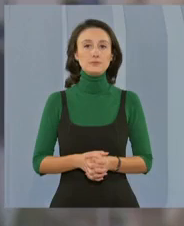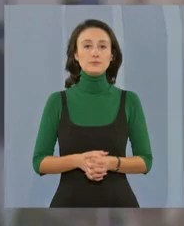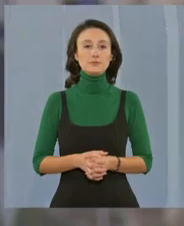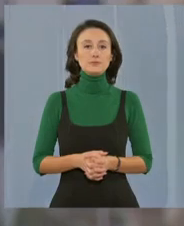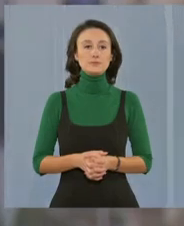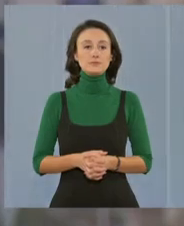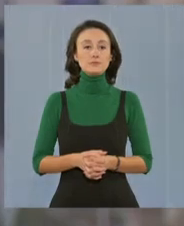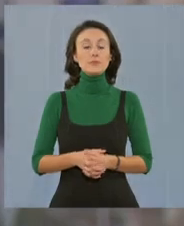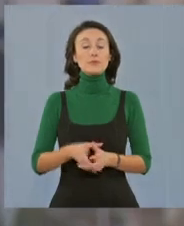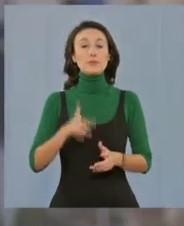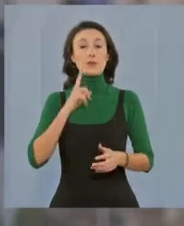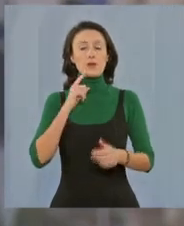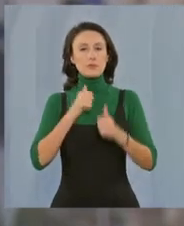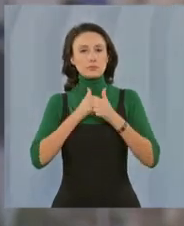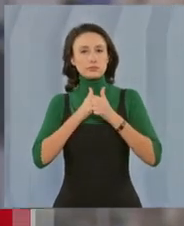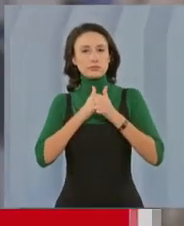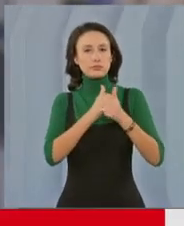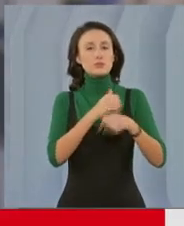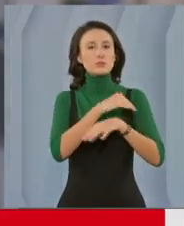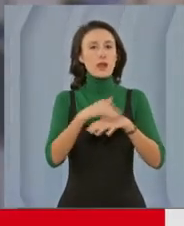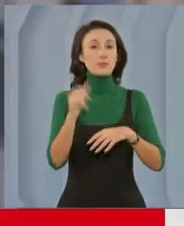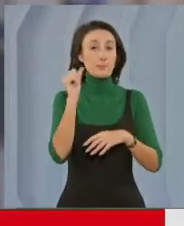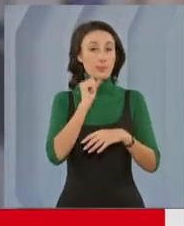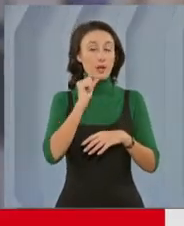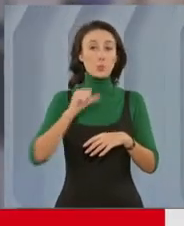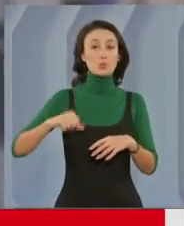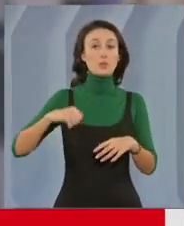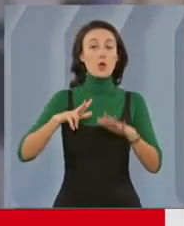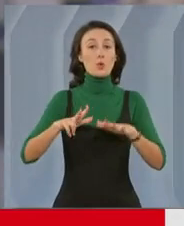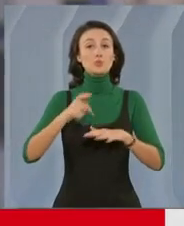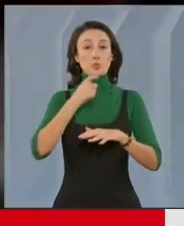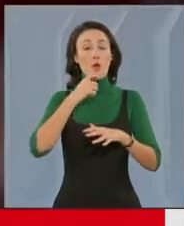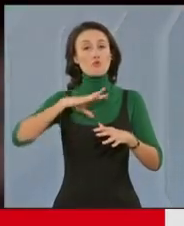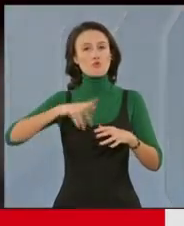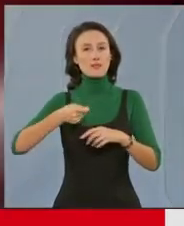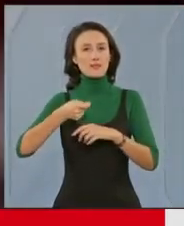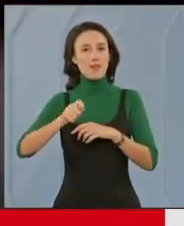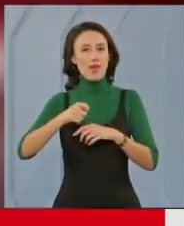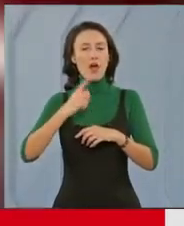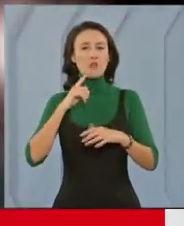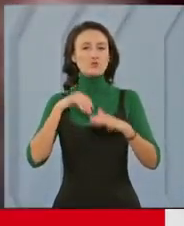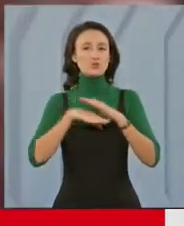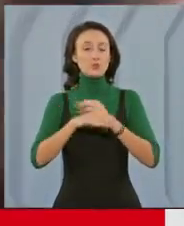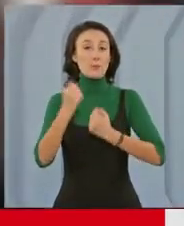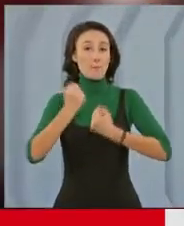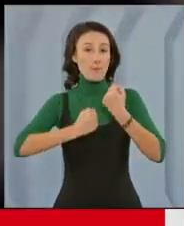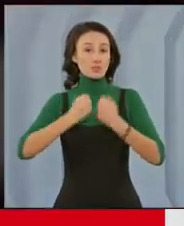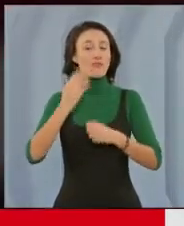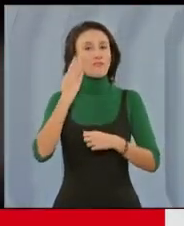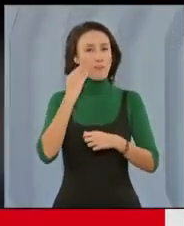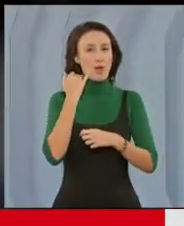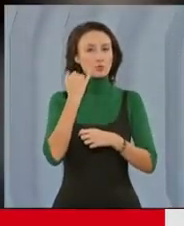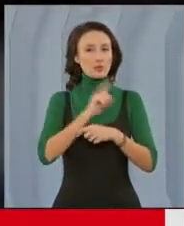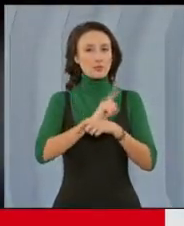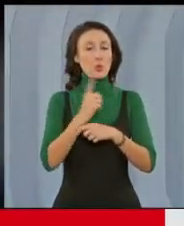goana nebună pe străzile din Brăila un tânăr de 18 ani a furat Cheile mașinii mătușii sale și a fugit cu autoturismul femeia a sunat